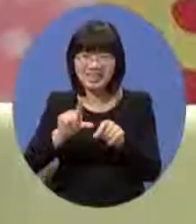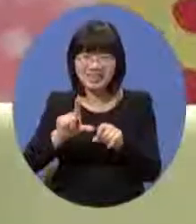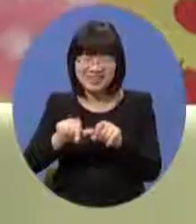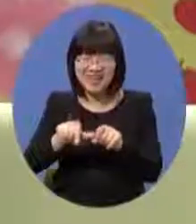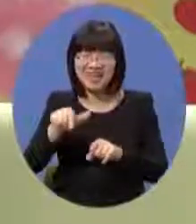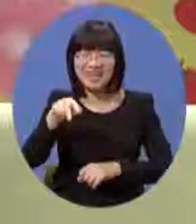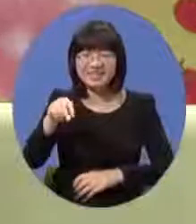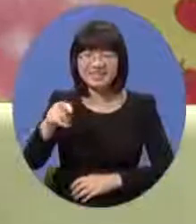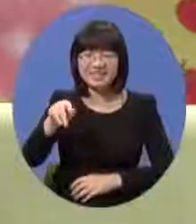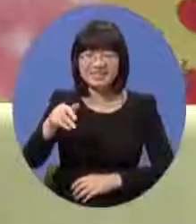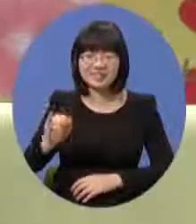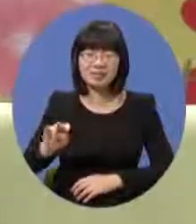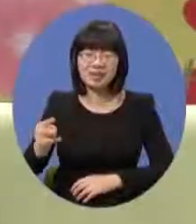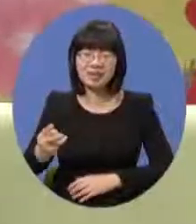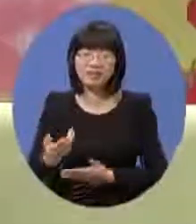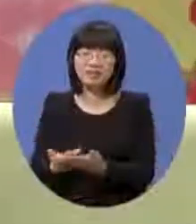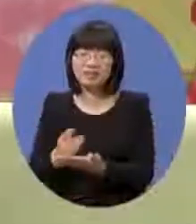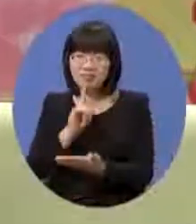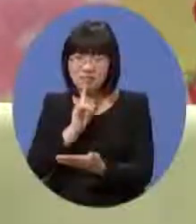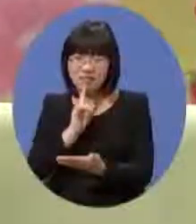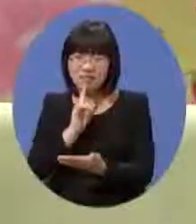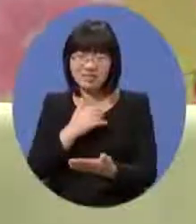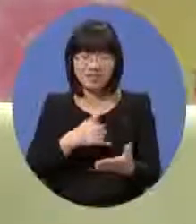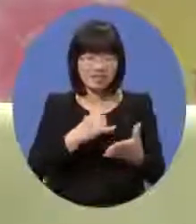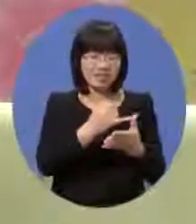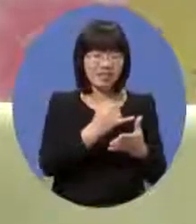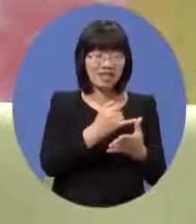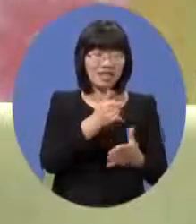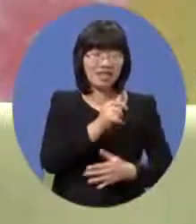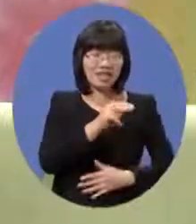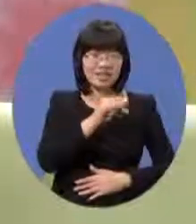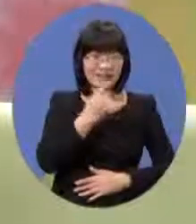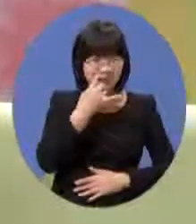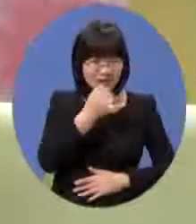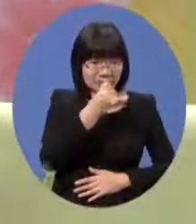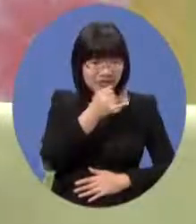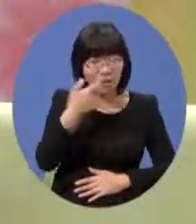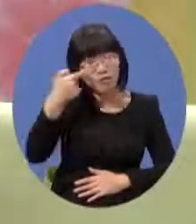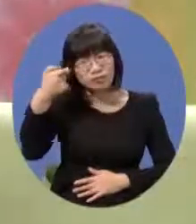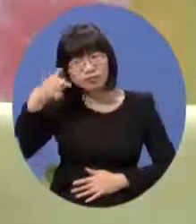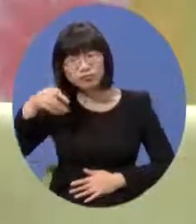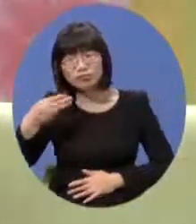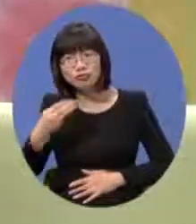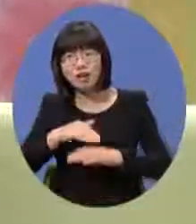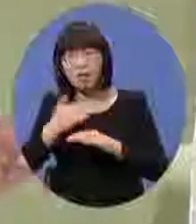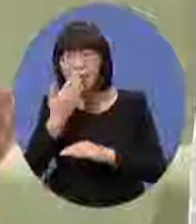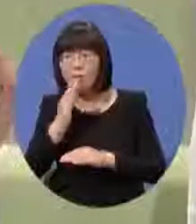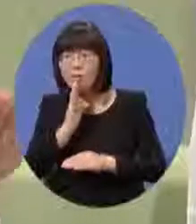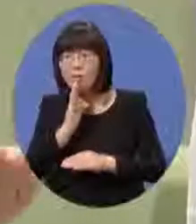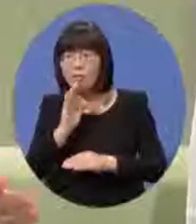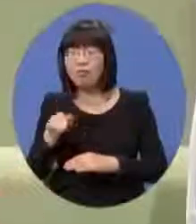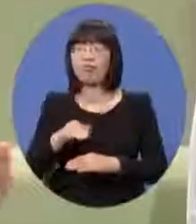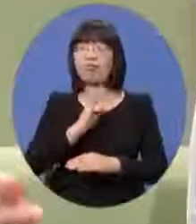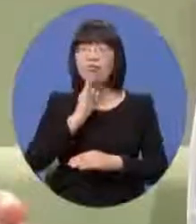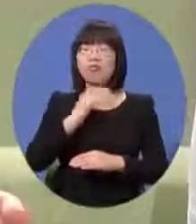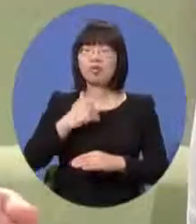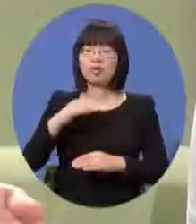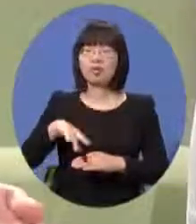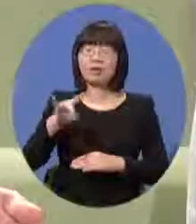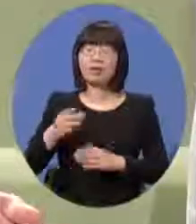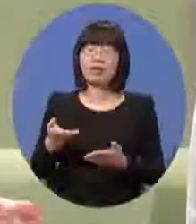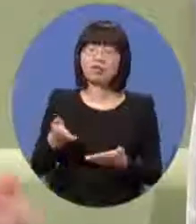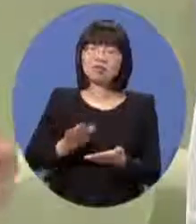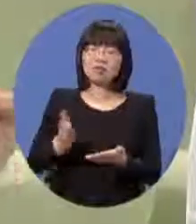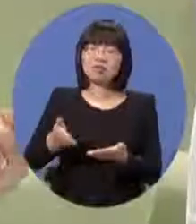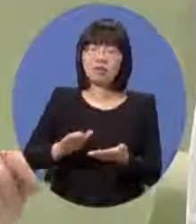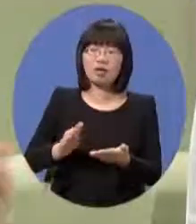얘기를 해야겠네. 알겠습니다. 아니, 혜신이는 궁금해졌어요. 혜신이는 굴 잘 먹어요? 잘 먹어요. 어떻게 먹였어요? 처음에는 굴을 전으로 해서